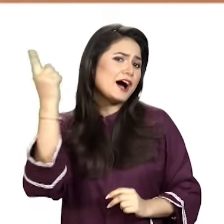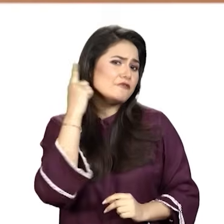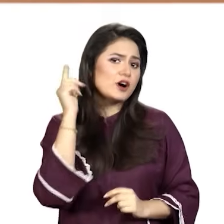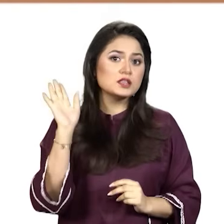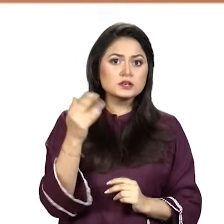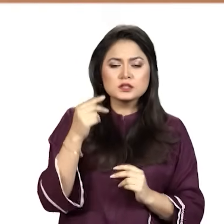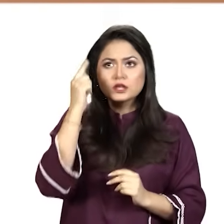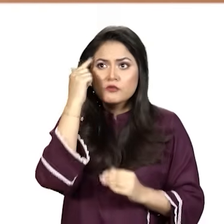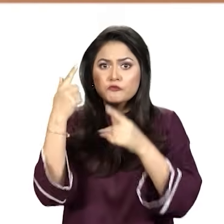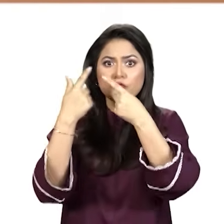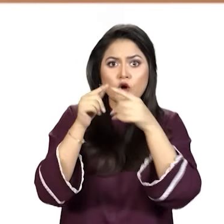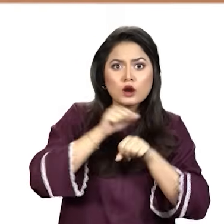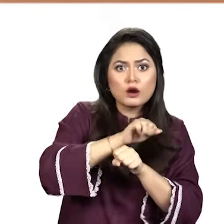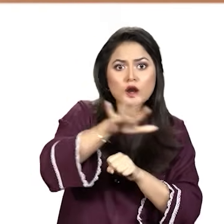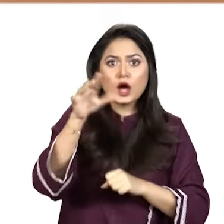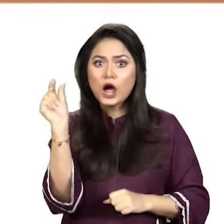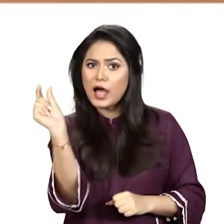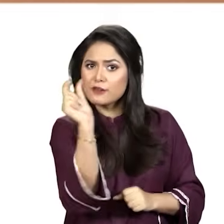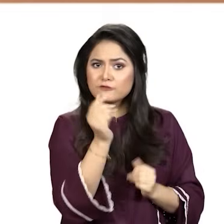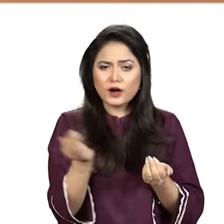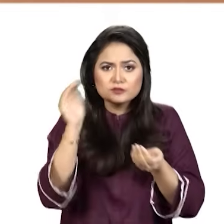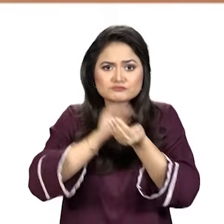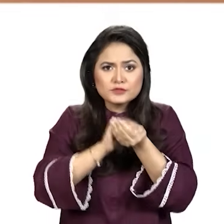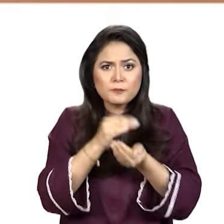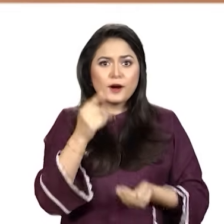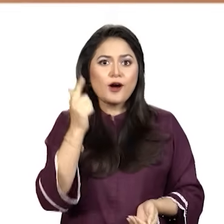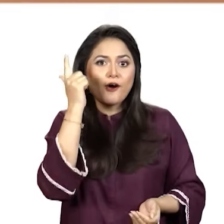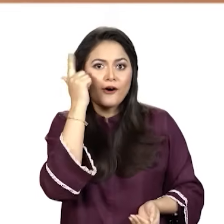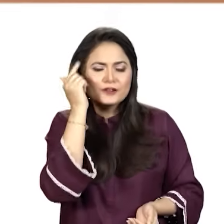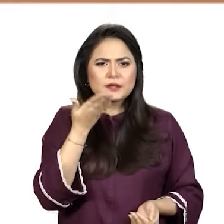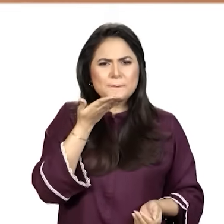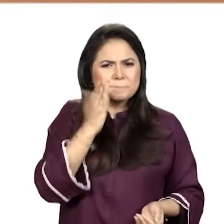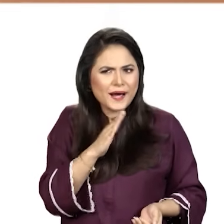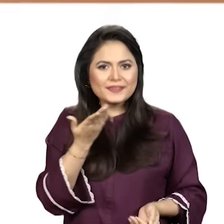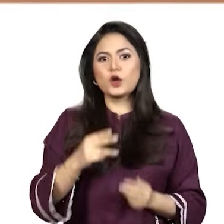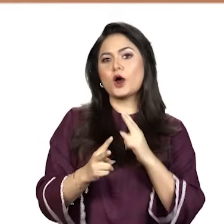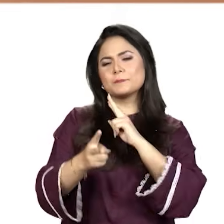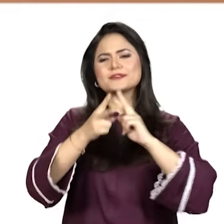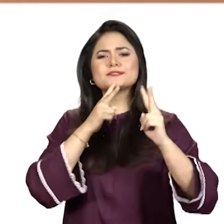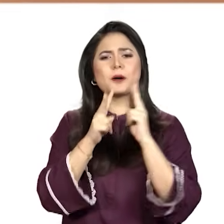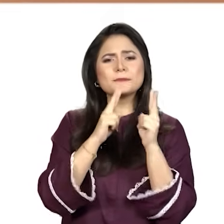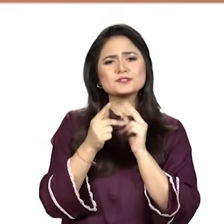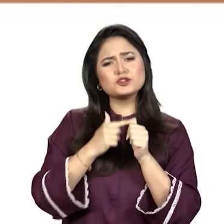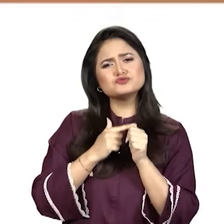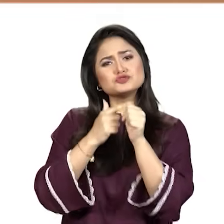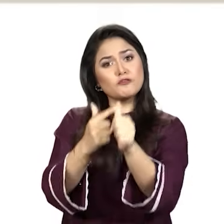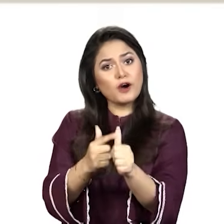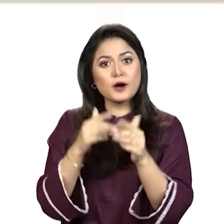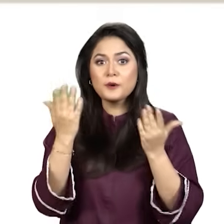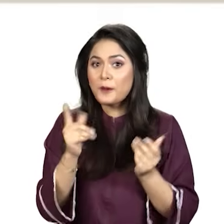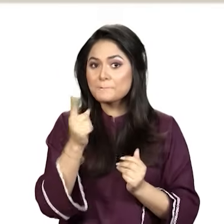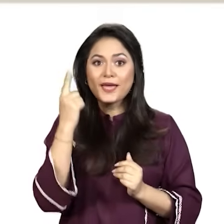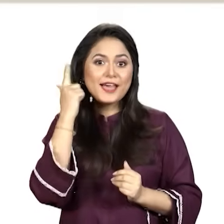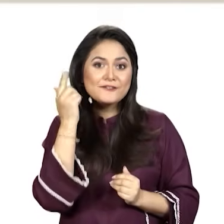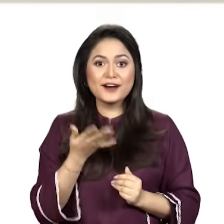जिसे सिग्नल्स अल्फाज की सूरत में ढालते हैं और दिमाग उनके मायने समझता है। फिर दिमाग ही इस पूरी इंफॉर्मेशन को